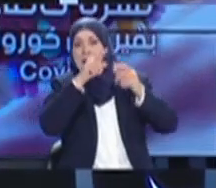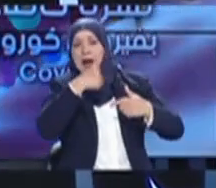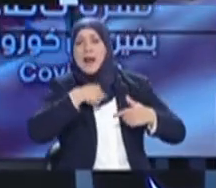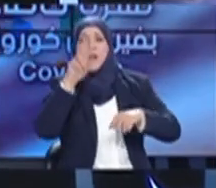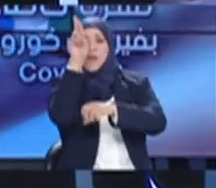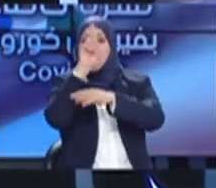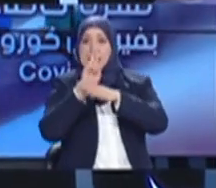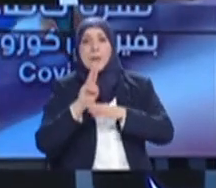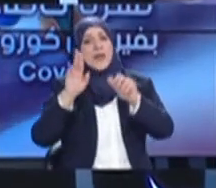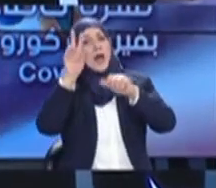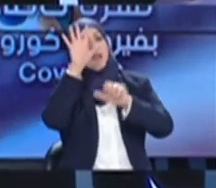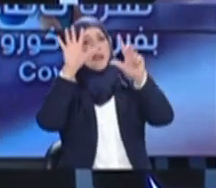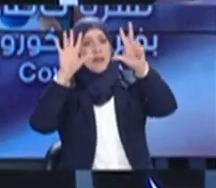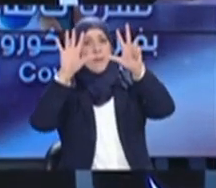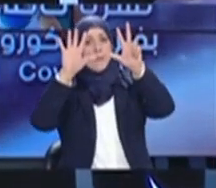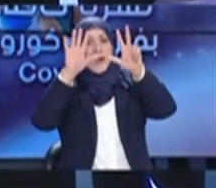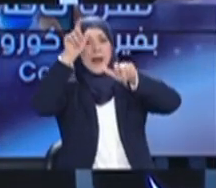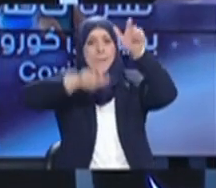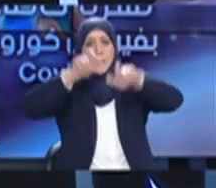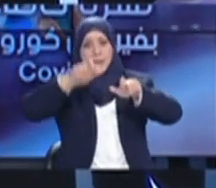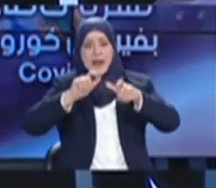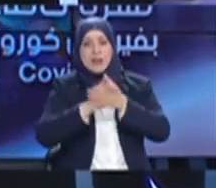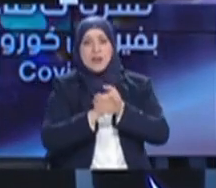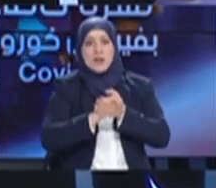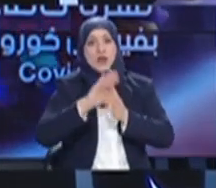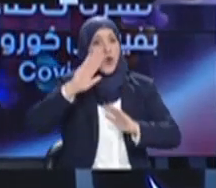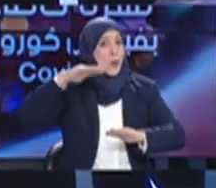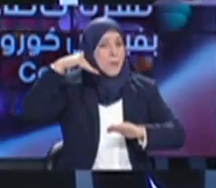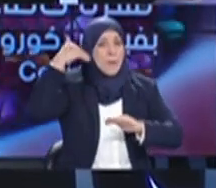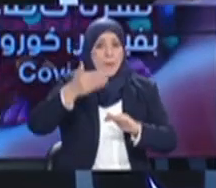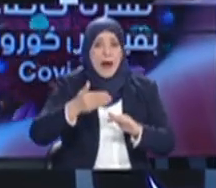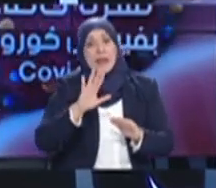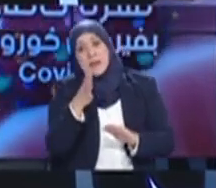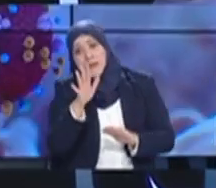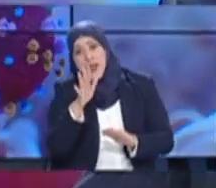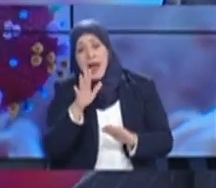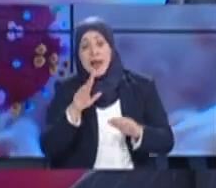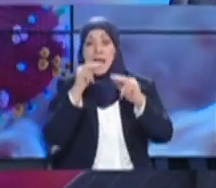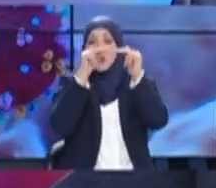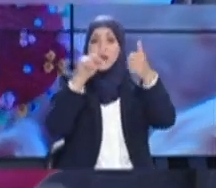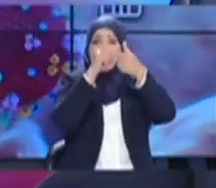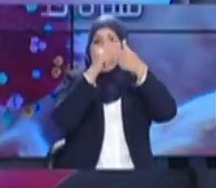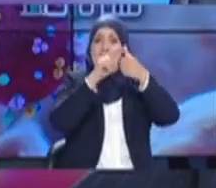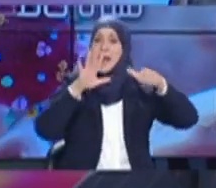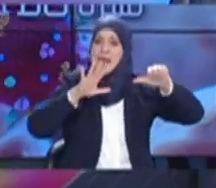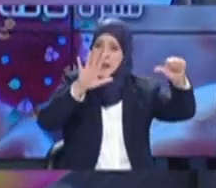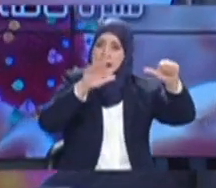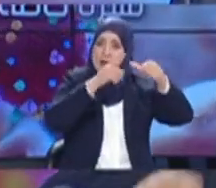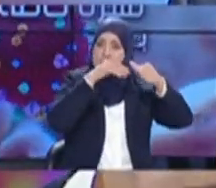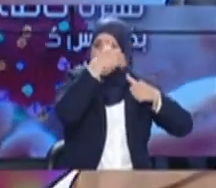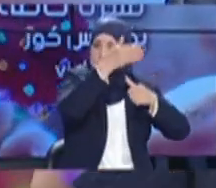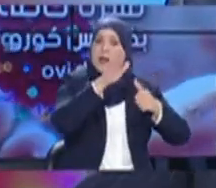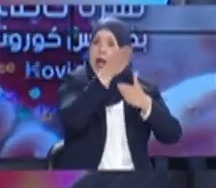الرابطه. لكن الثمانيه نتاعنا احنا باش يدخلوا في مرحله اخرى. صحيح. المرحله الاولانيه هي اريانا وقاعد